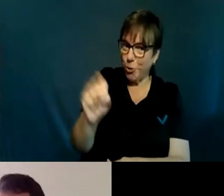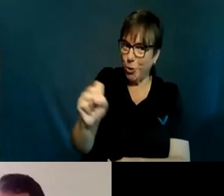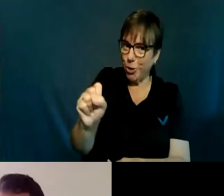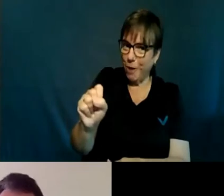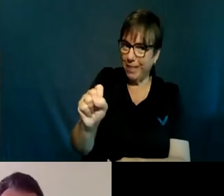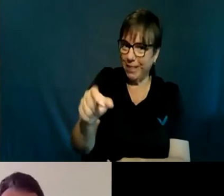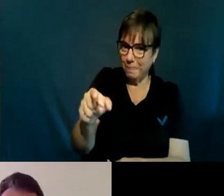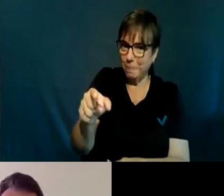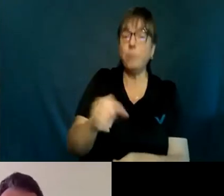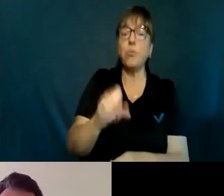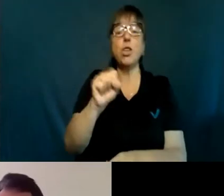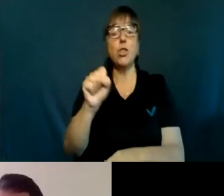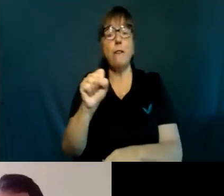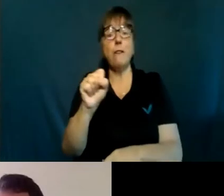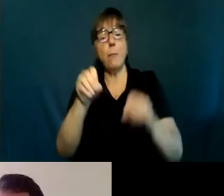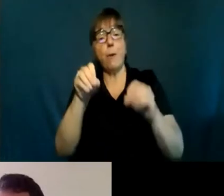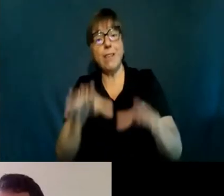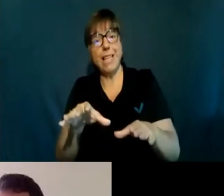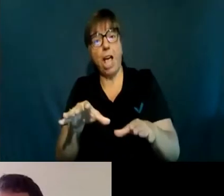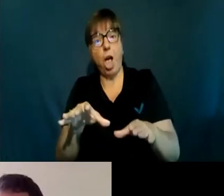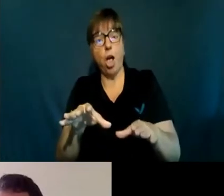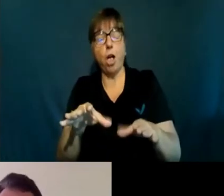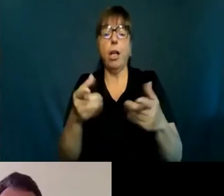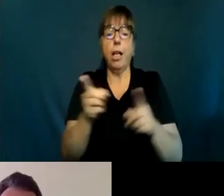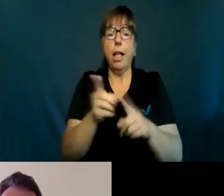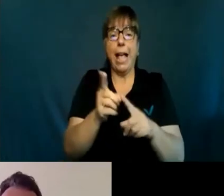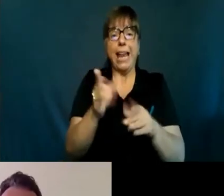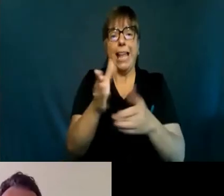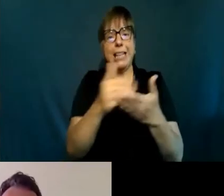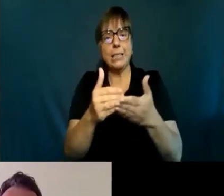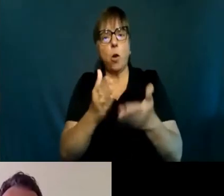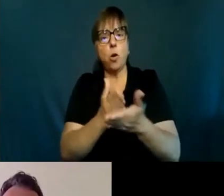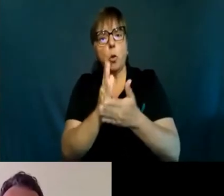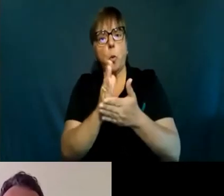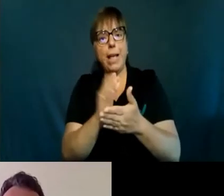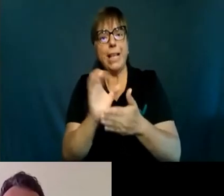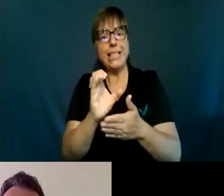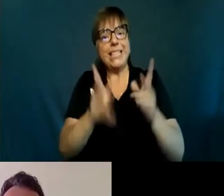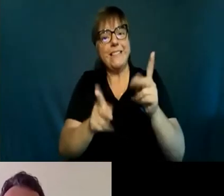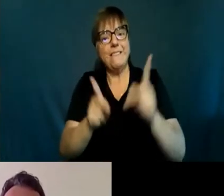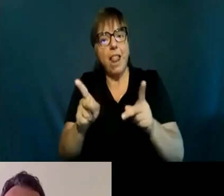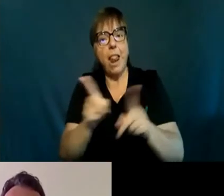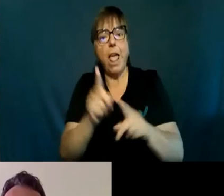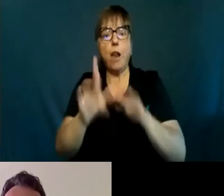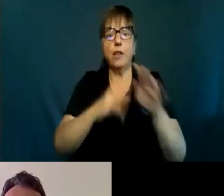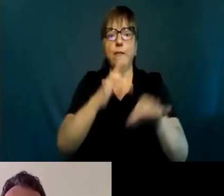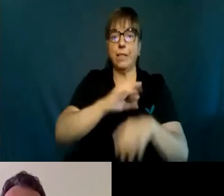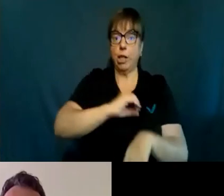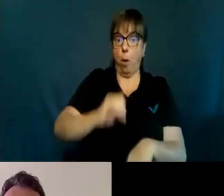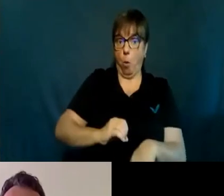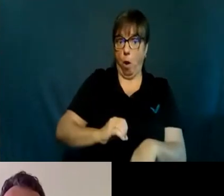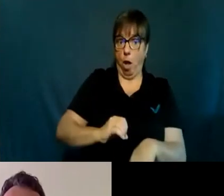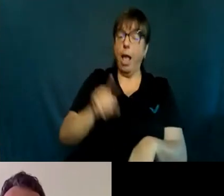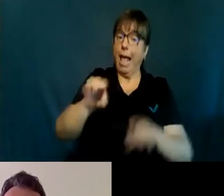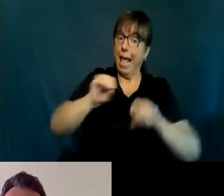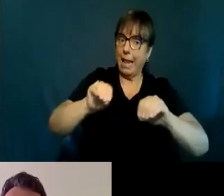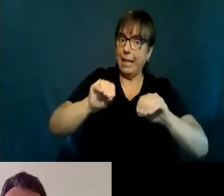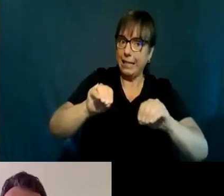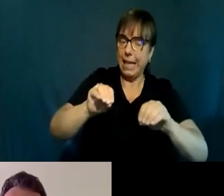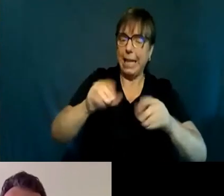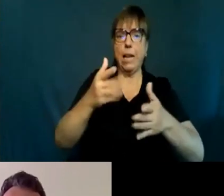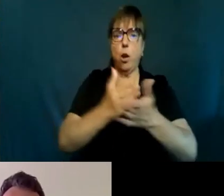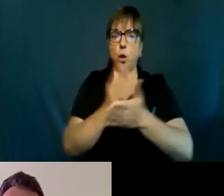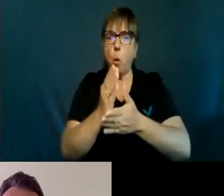Sophie est professeure agrégée à la section de droit civile de l'Université d'Ottawa où elle enseigne notamment le droit des peuples